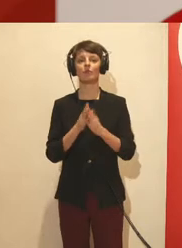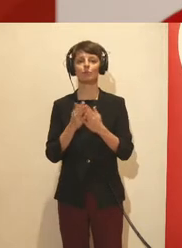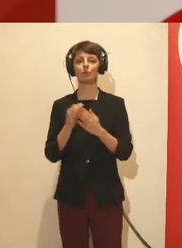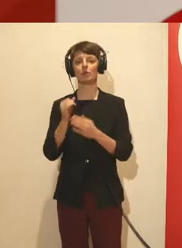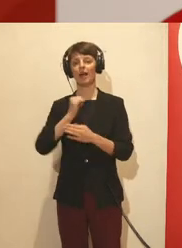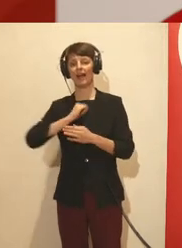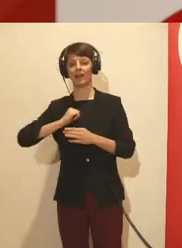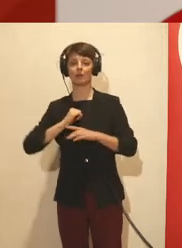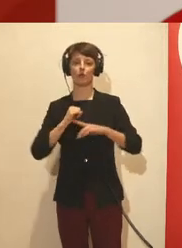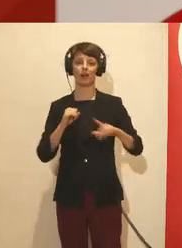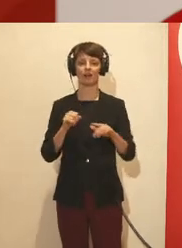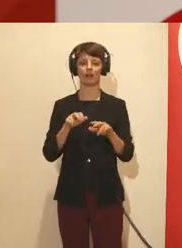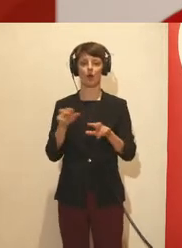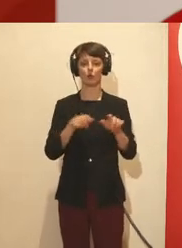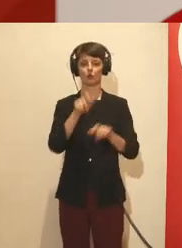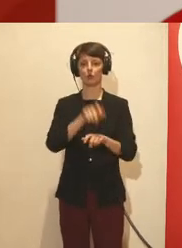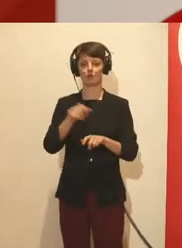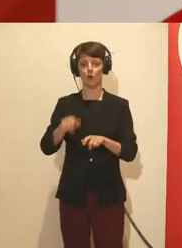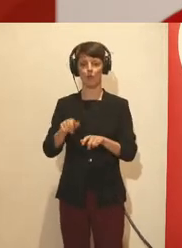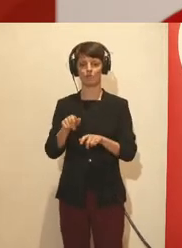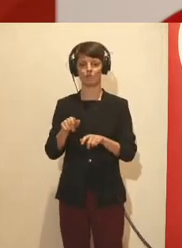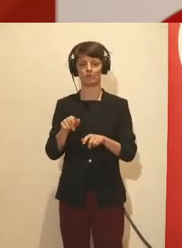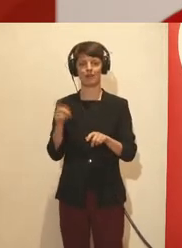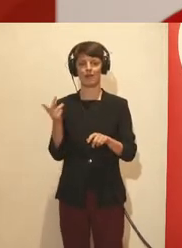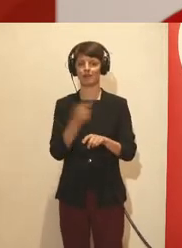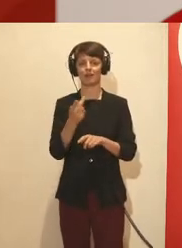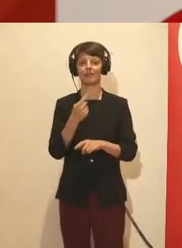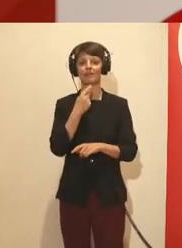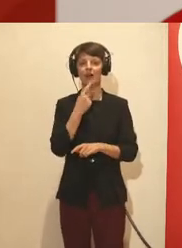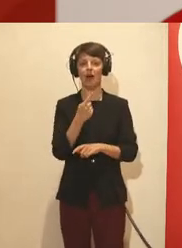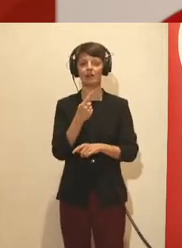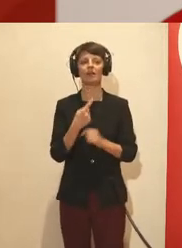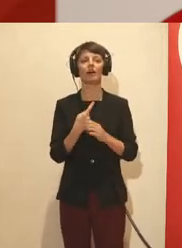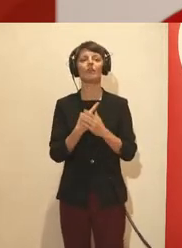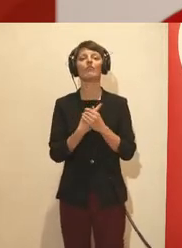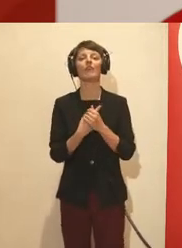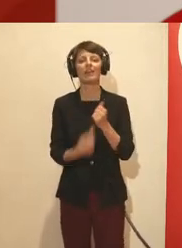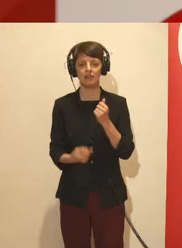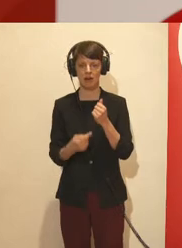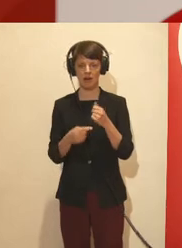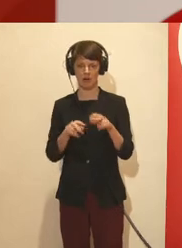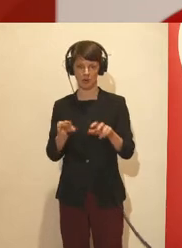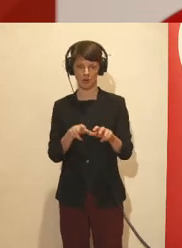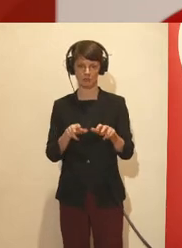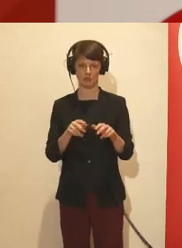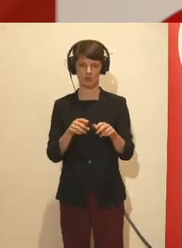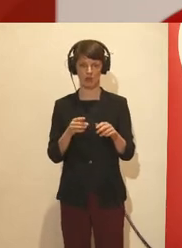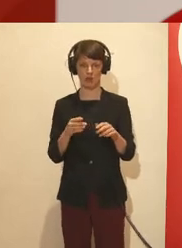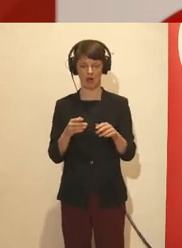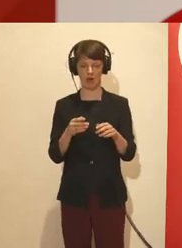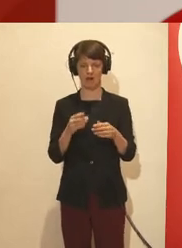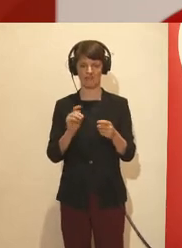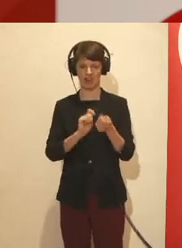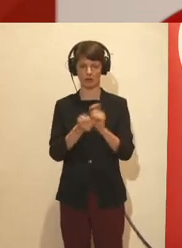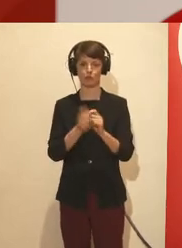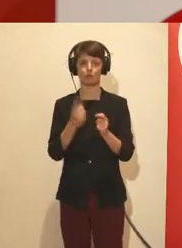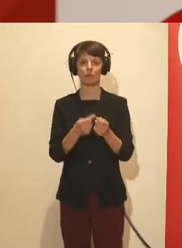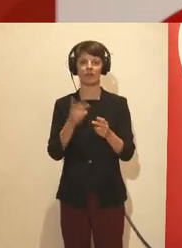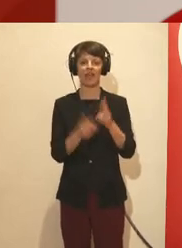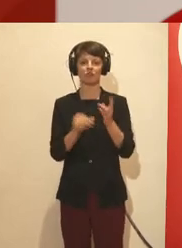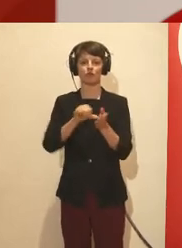ökonom wenn sie gewissermaßen gesagt haben die verlierer der ökonomischen veränderungen müssten entschädigt werden